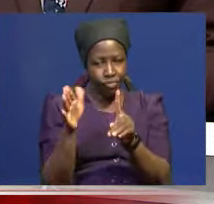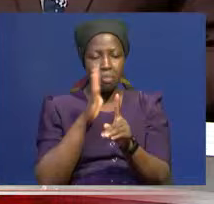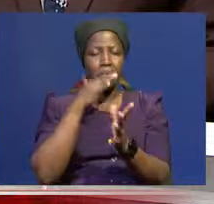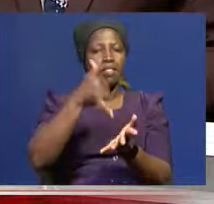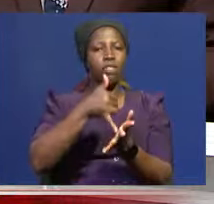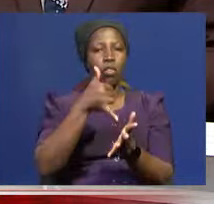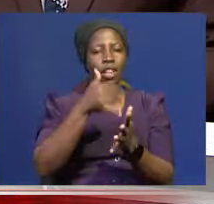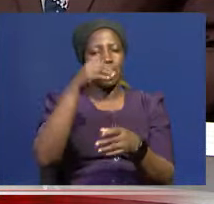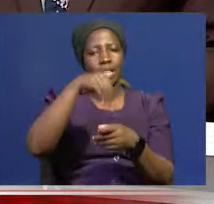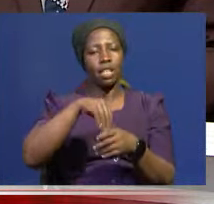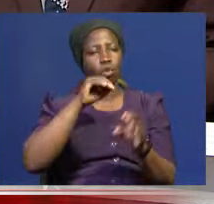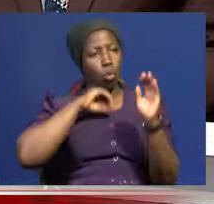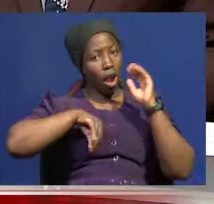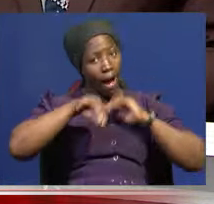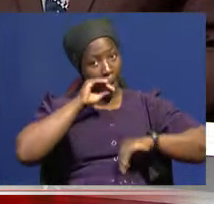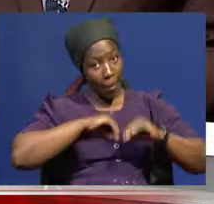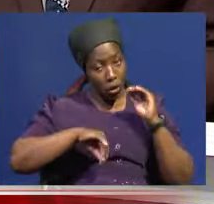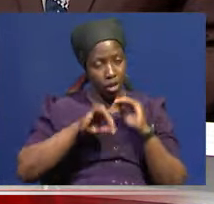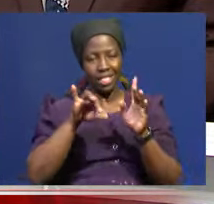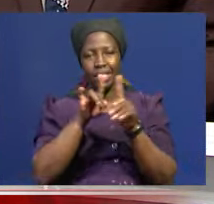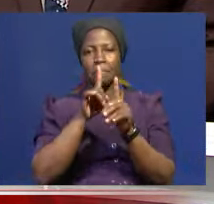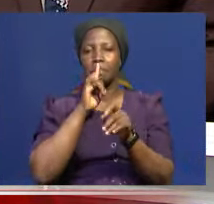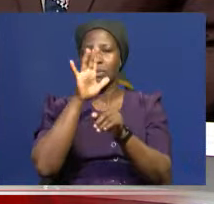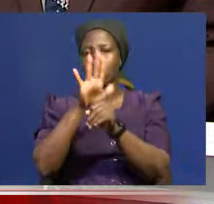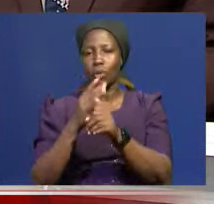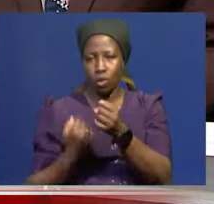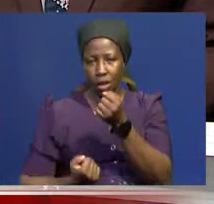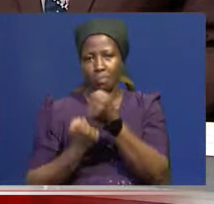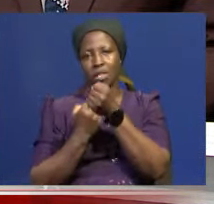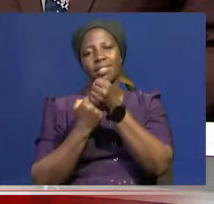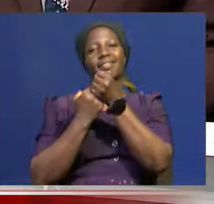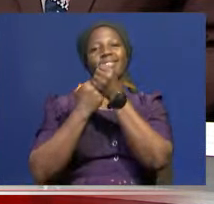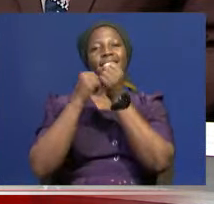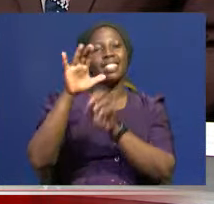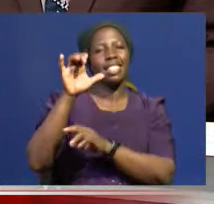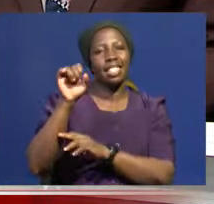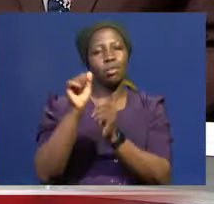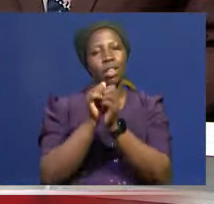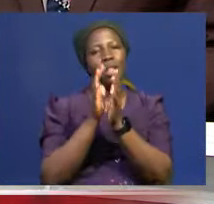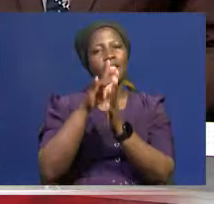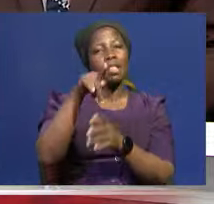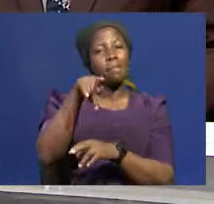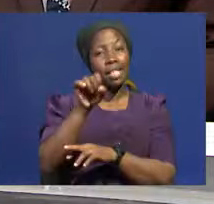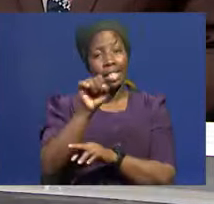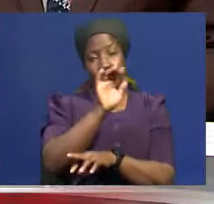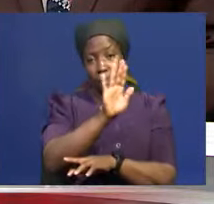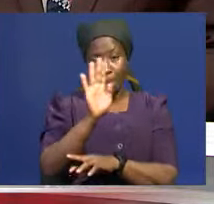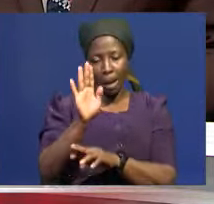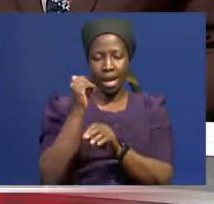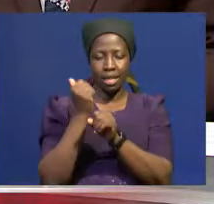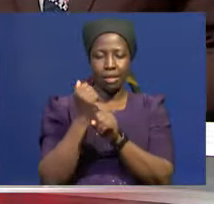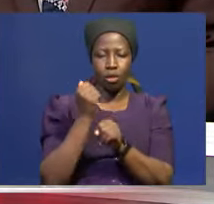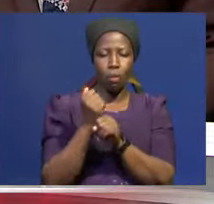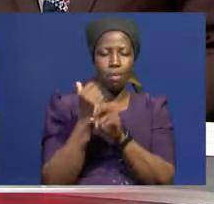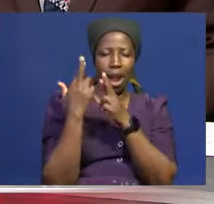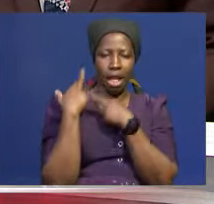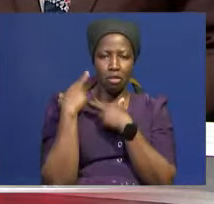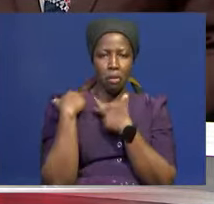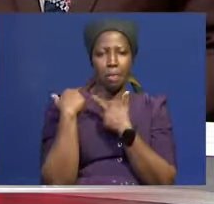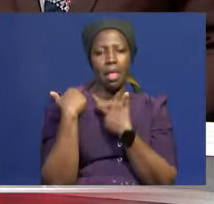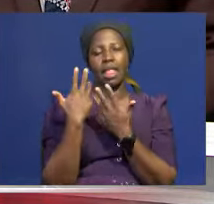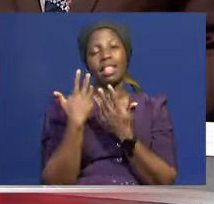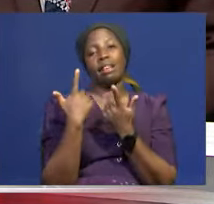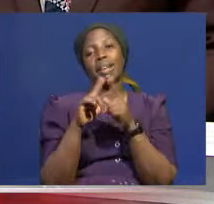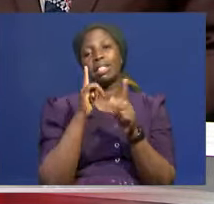Hukwa kia hidi kuwaunga mkono mawaziri na makatibu wao katika utikelezaji wa majukumu yao, Raisa meonya hata ruhusu